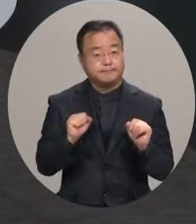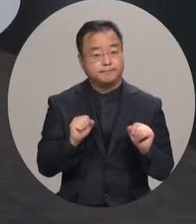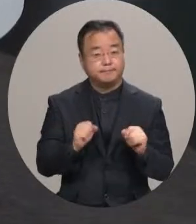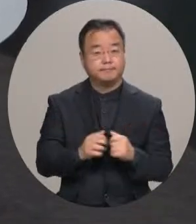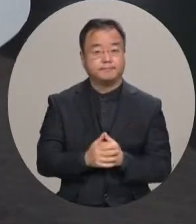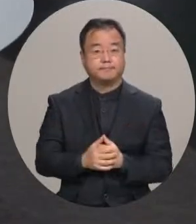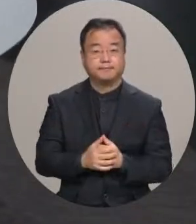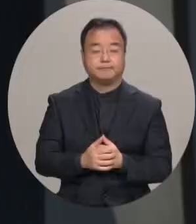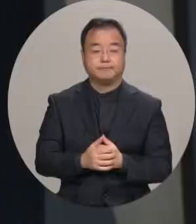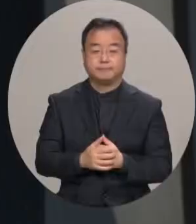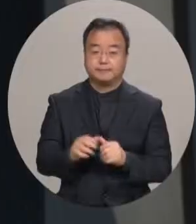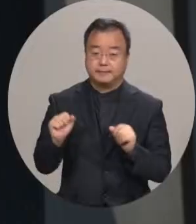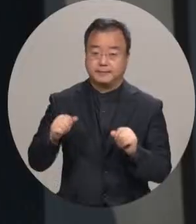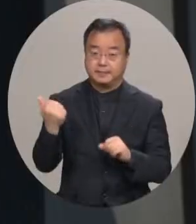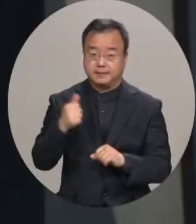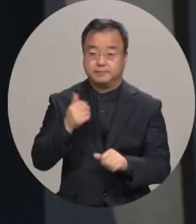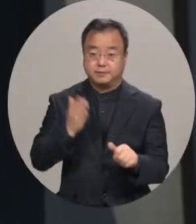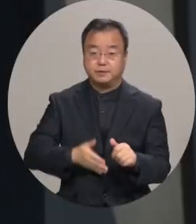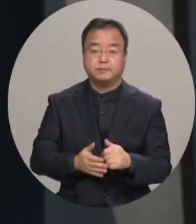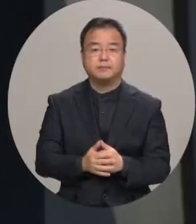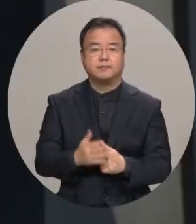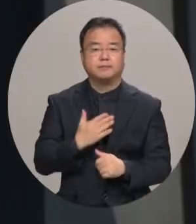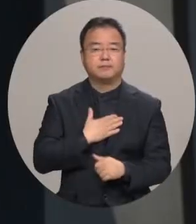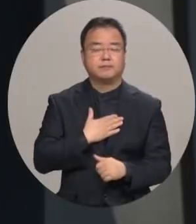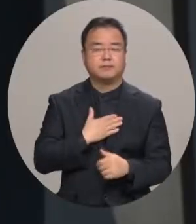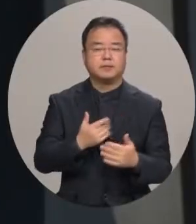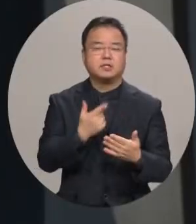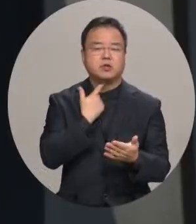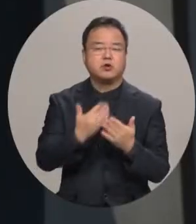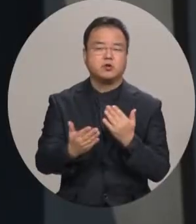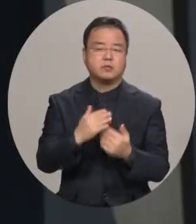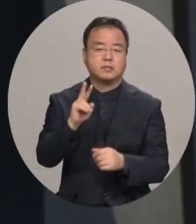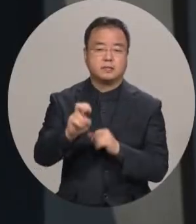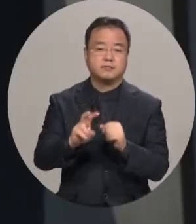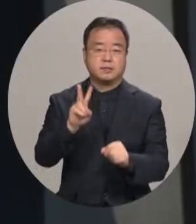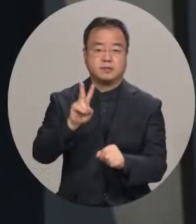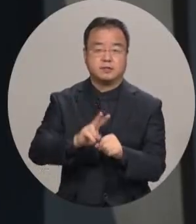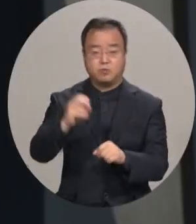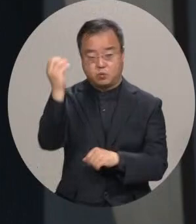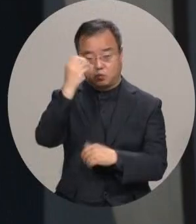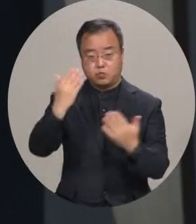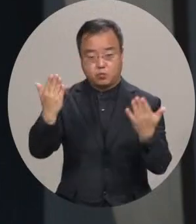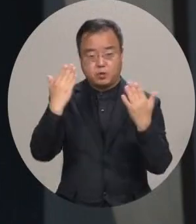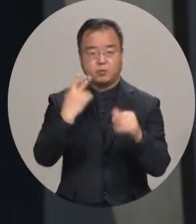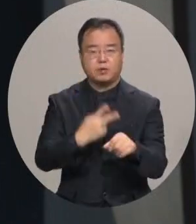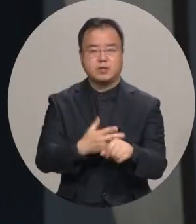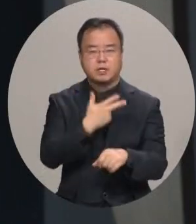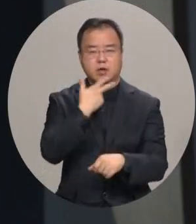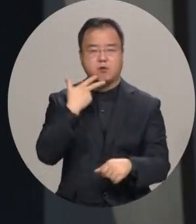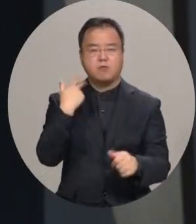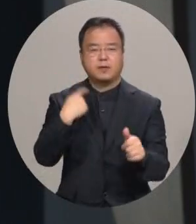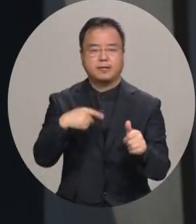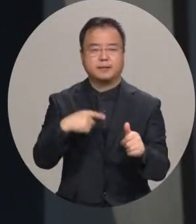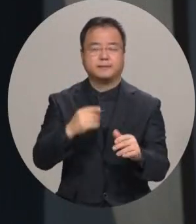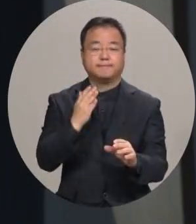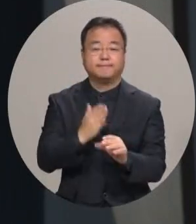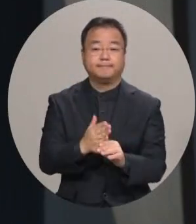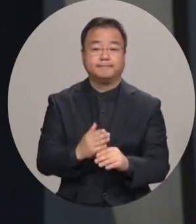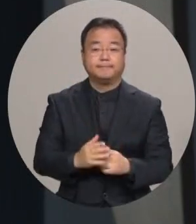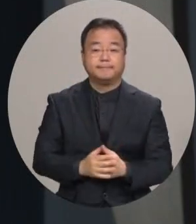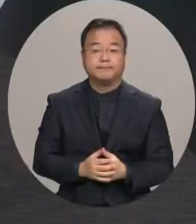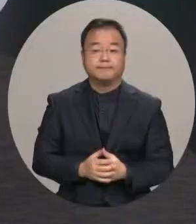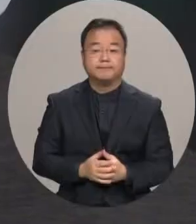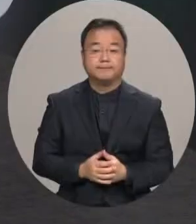인사 부탁드리겠습니다. 네, 저는 22년 차 경력을 가진 고등학교 교사이고요. 네, 영어를 가르치고 있습니다.